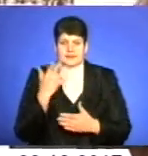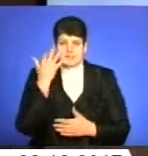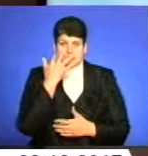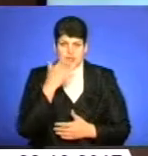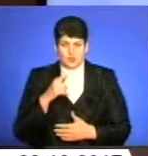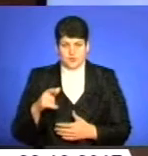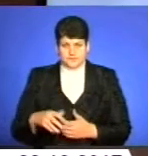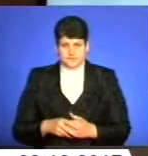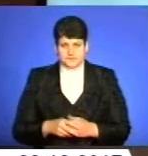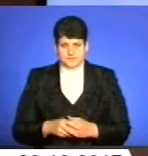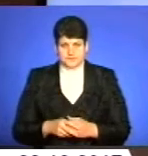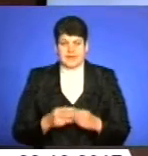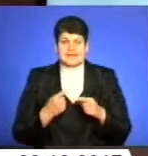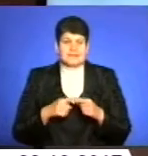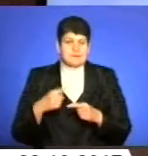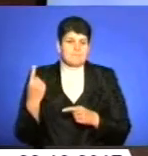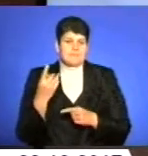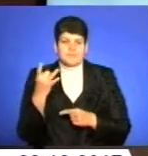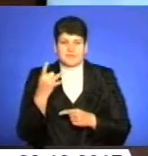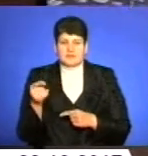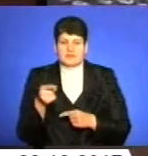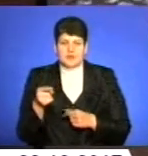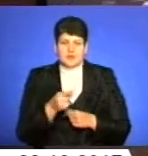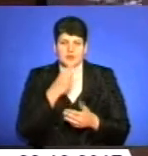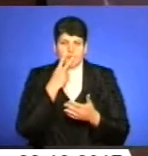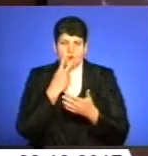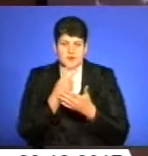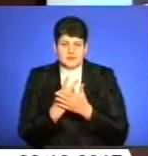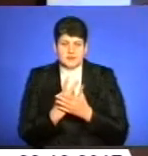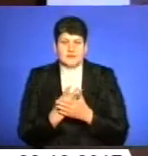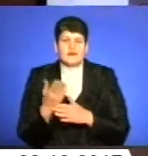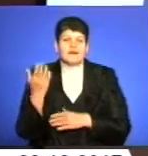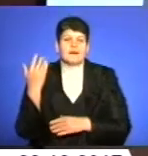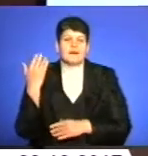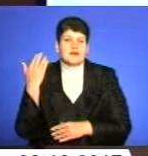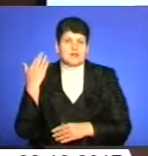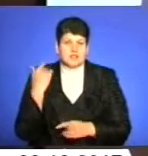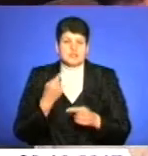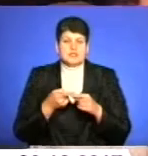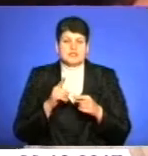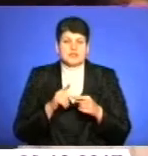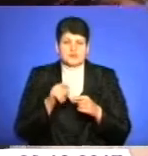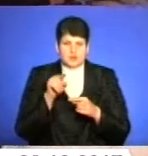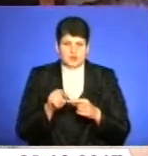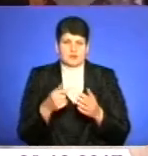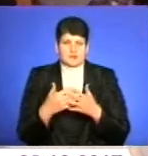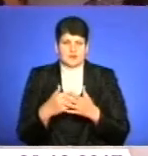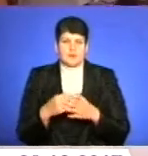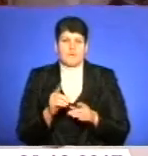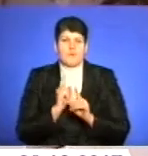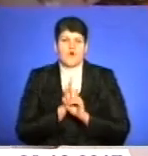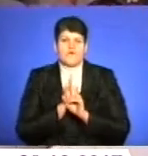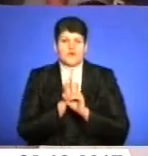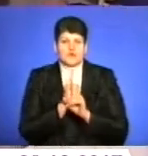людей. Це вперше у Тернополі показали фільм з тифлокоментуванням. Таких стрічок з україномовними коментарями декілька, зокрема «Поводир»,